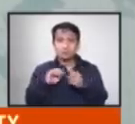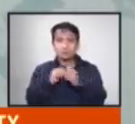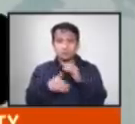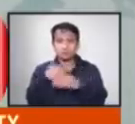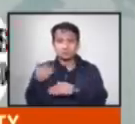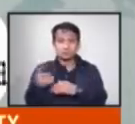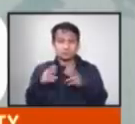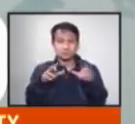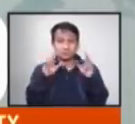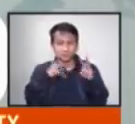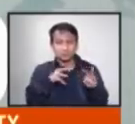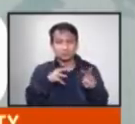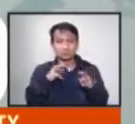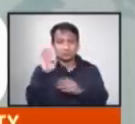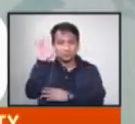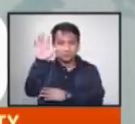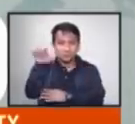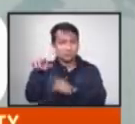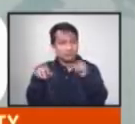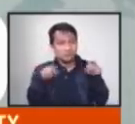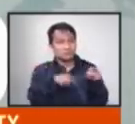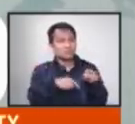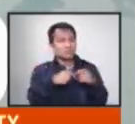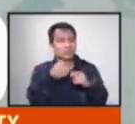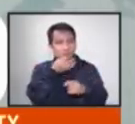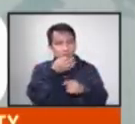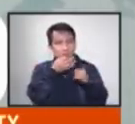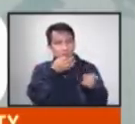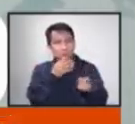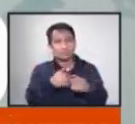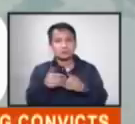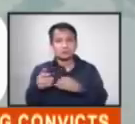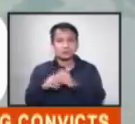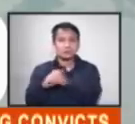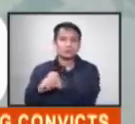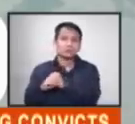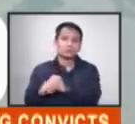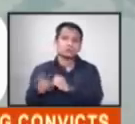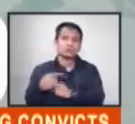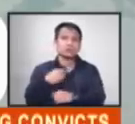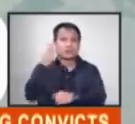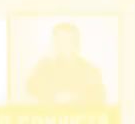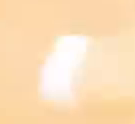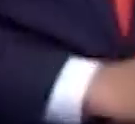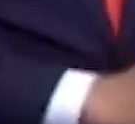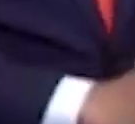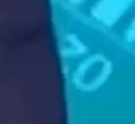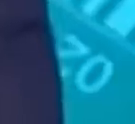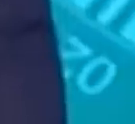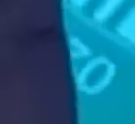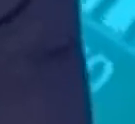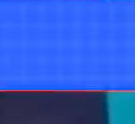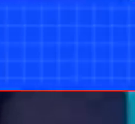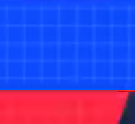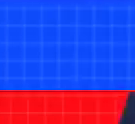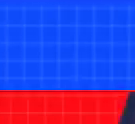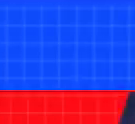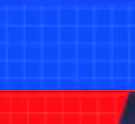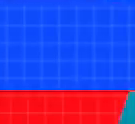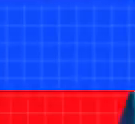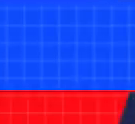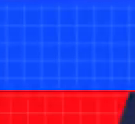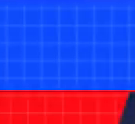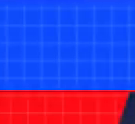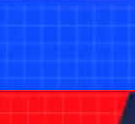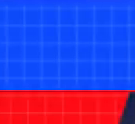Pag mahilig kayo manood ng basketball, at na nakita niyo po yan, nag-referee, at kayo po iniligaw-ligawan, alam na this. Mr. Montero, magandang hapon po,